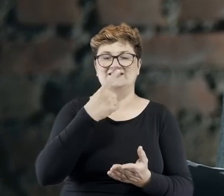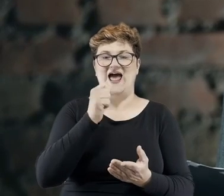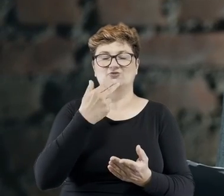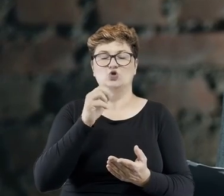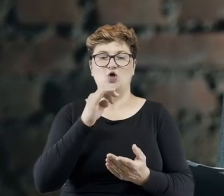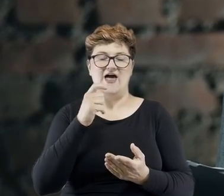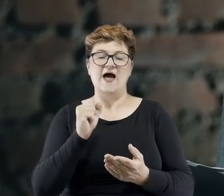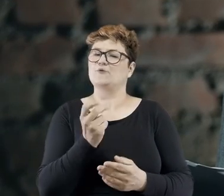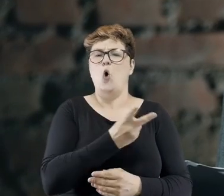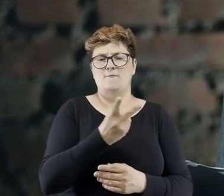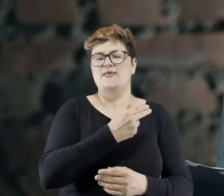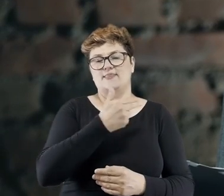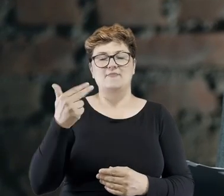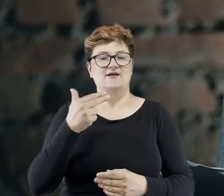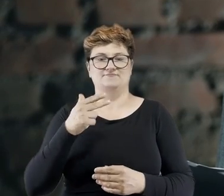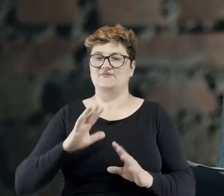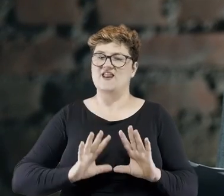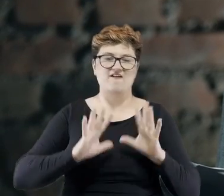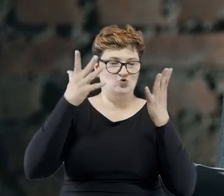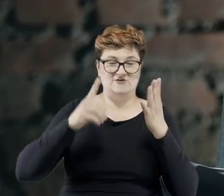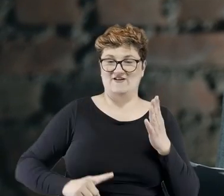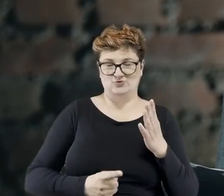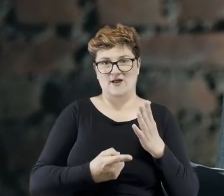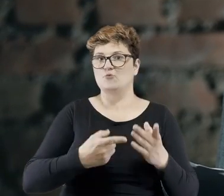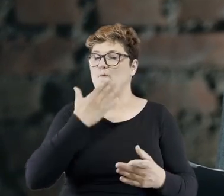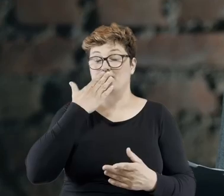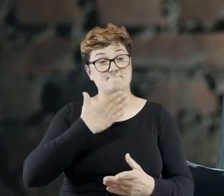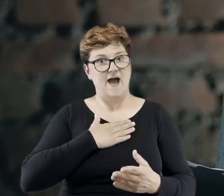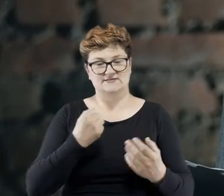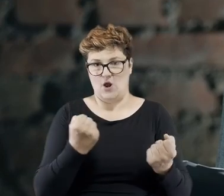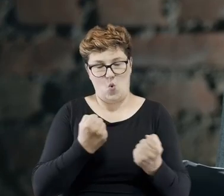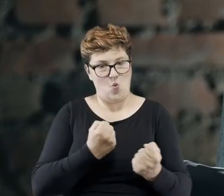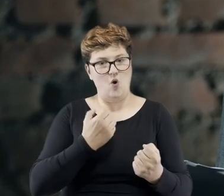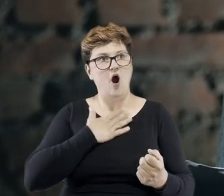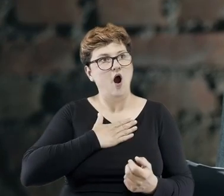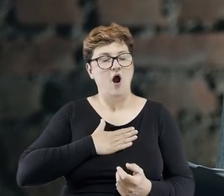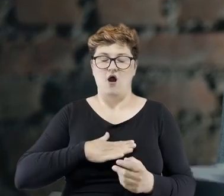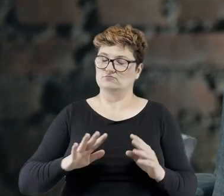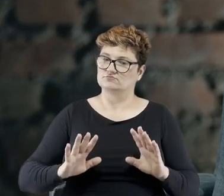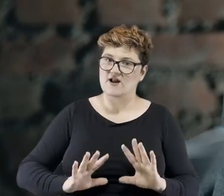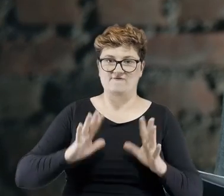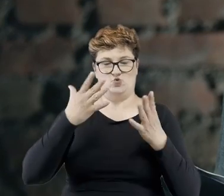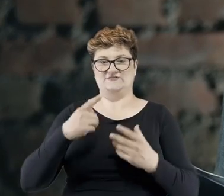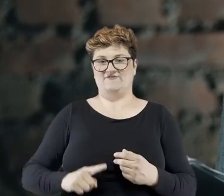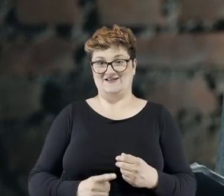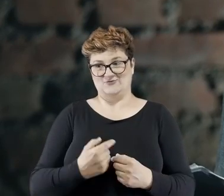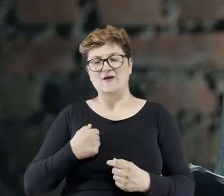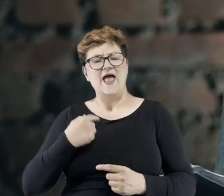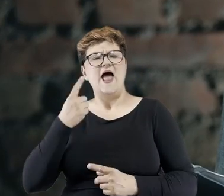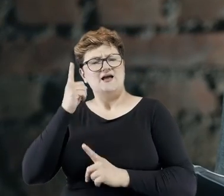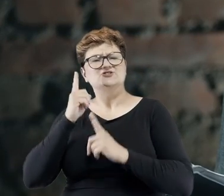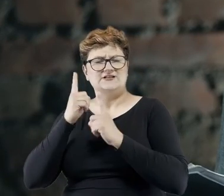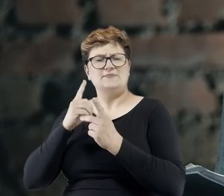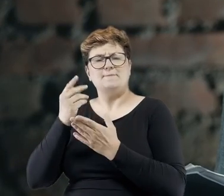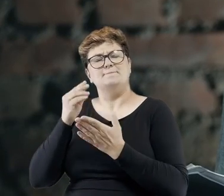dotyczą rewolucji francuskiej, bo to była wielka pasja jej życia, rewolucja francuska. I czasami, kiedy pisałam swoją